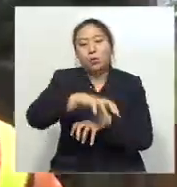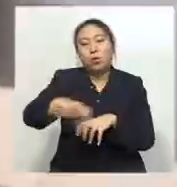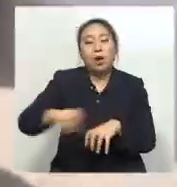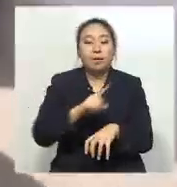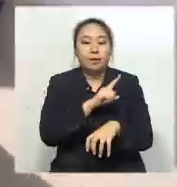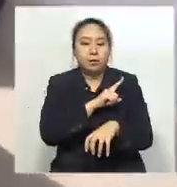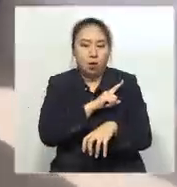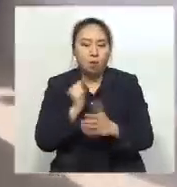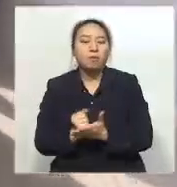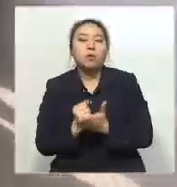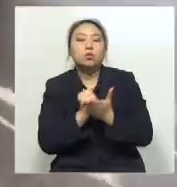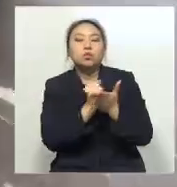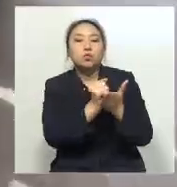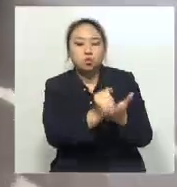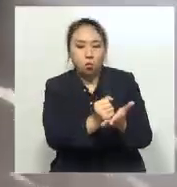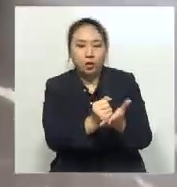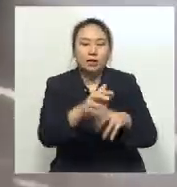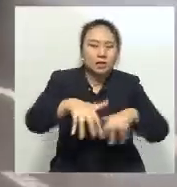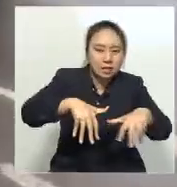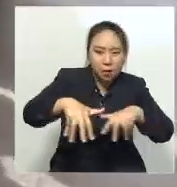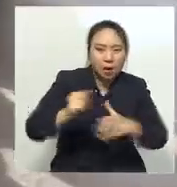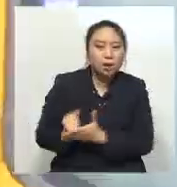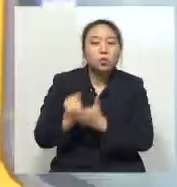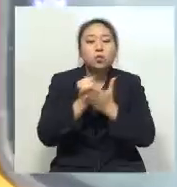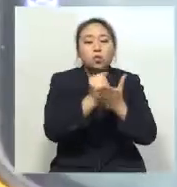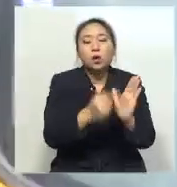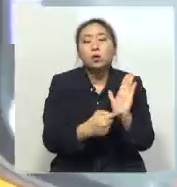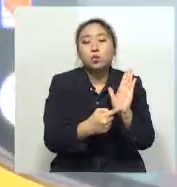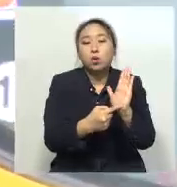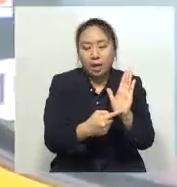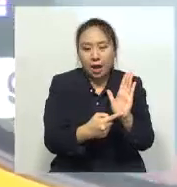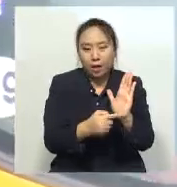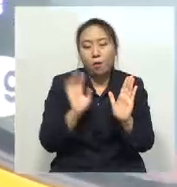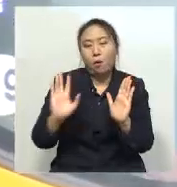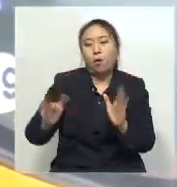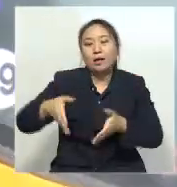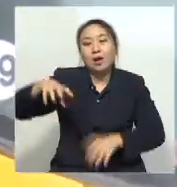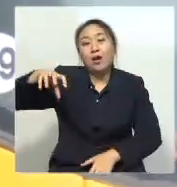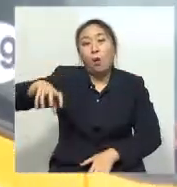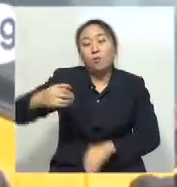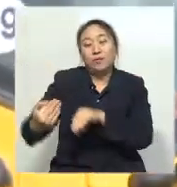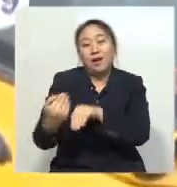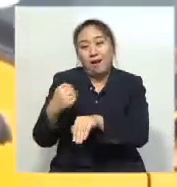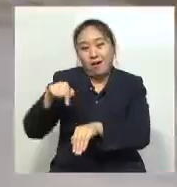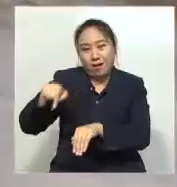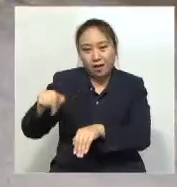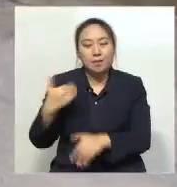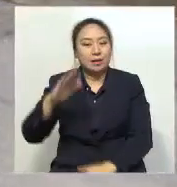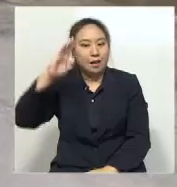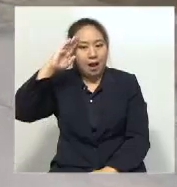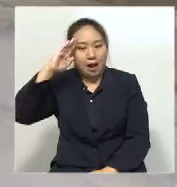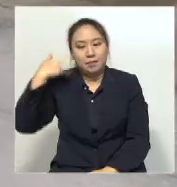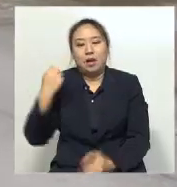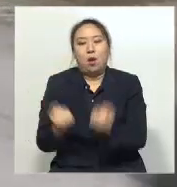เกี่ยวข้องเข้ามาอำนวยความสะดวกให้กับชาวบ้านค่ะอาทิแขวงทางหลวงนครพนมค่ะแล้วก็ทหารนะคะก็ได้มีการนำ